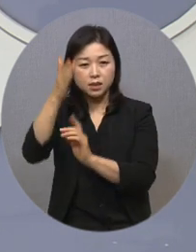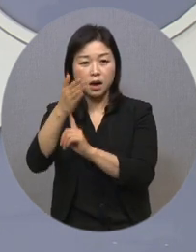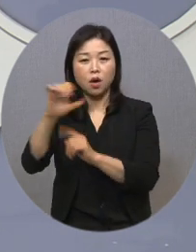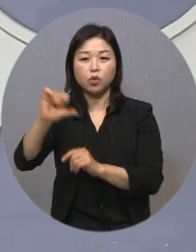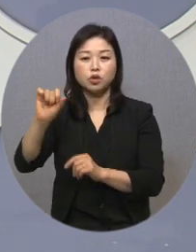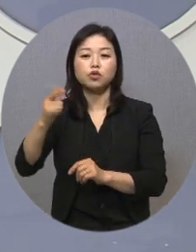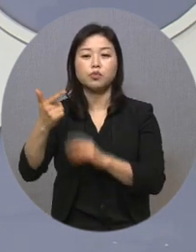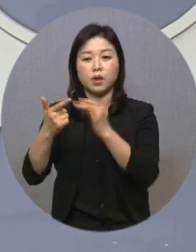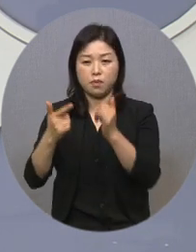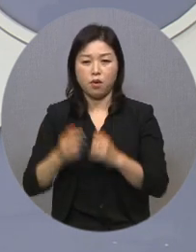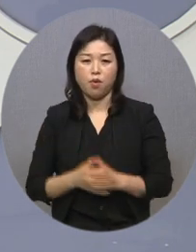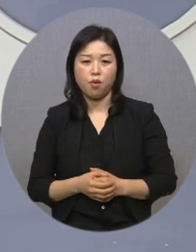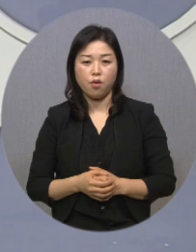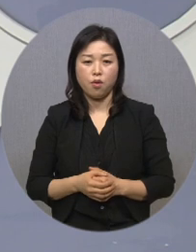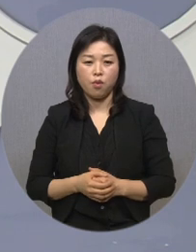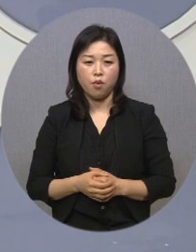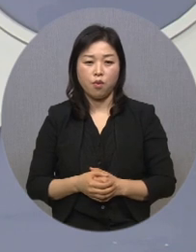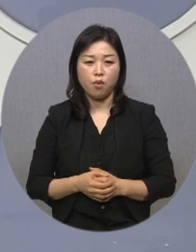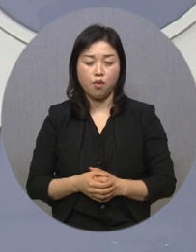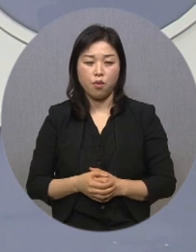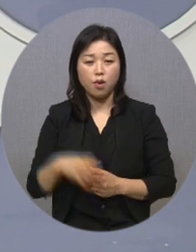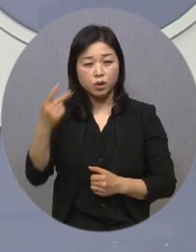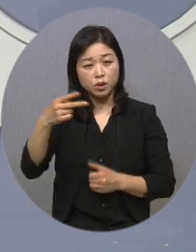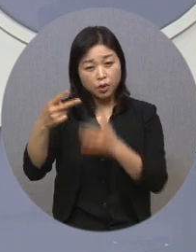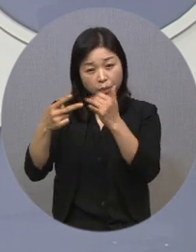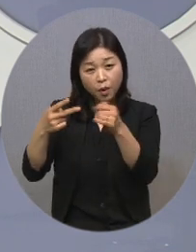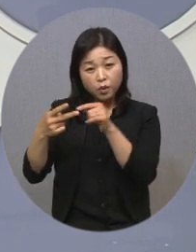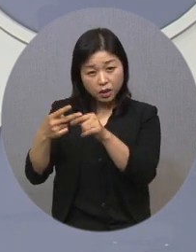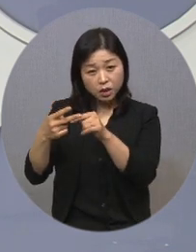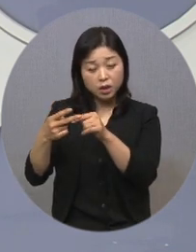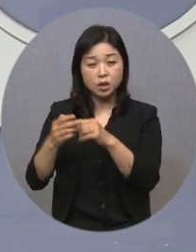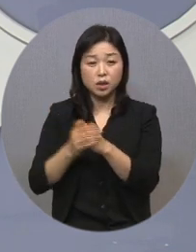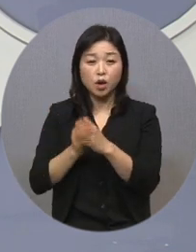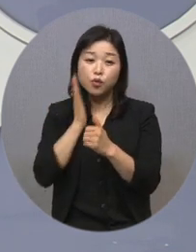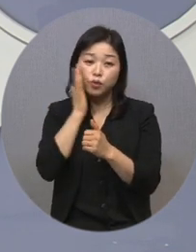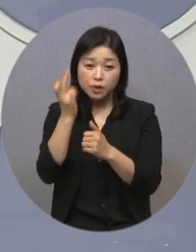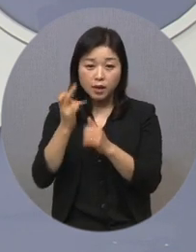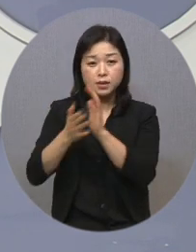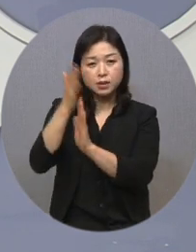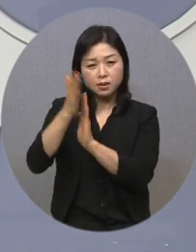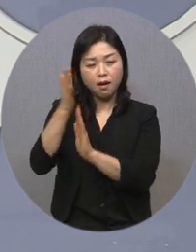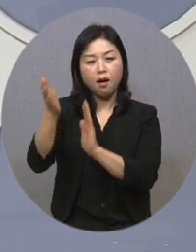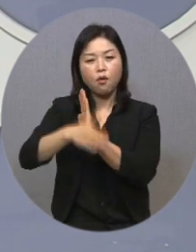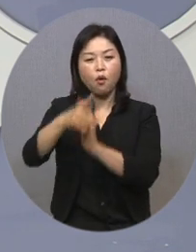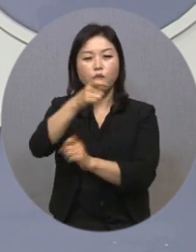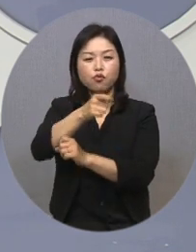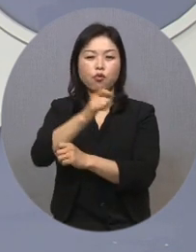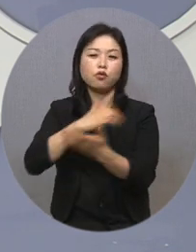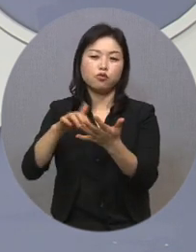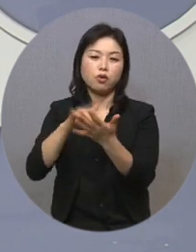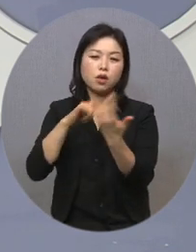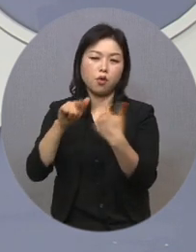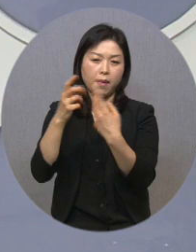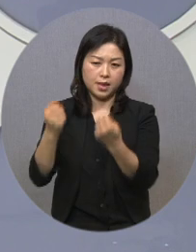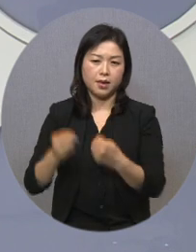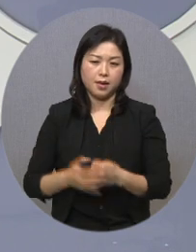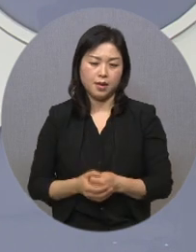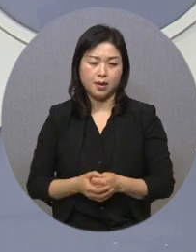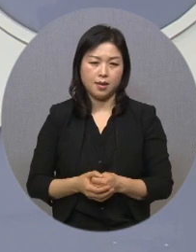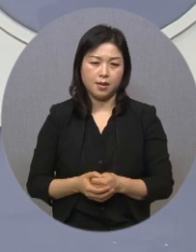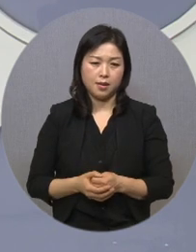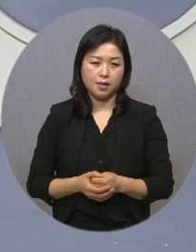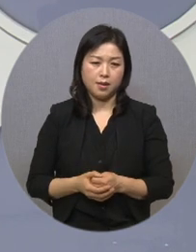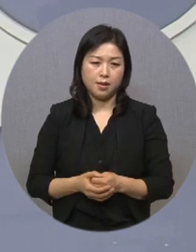5,600명 정도. 그래서 약 2,000명 정도가 울산시가 공무원 수가 더 많습니다.